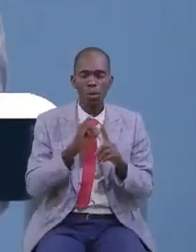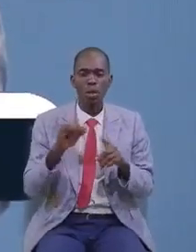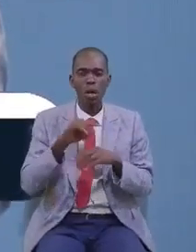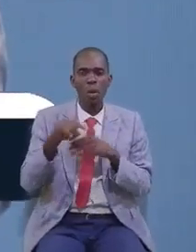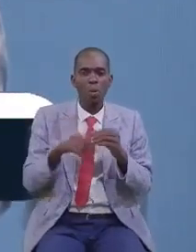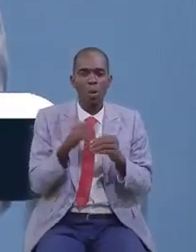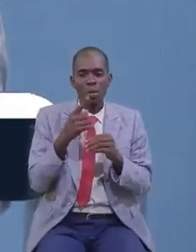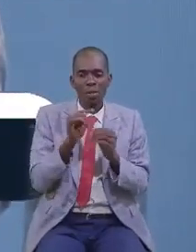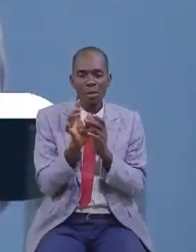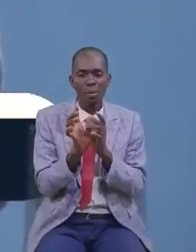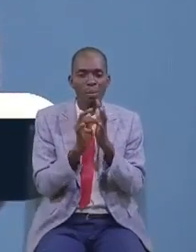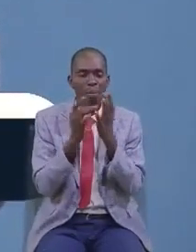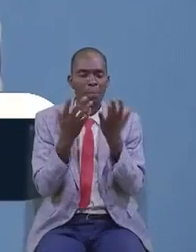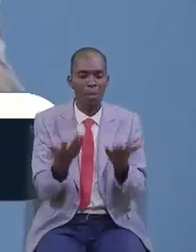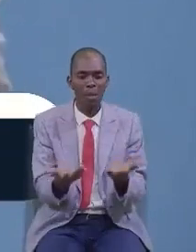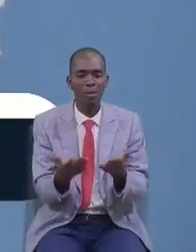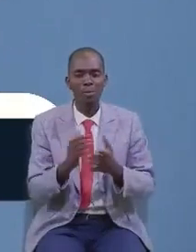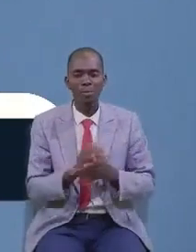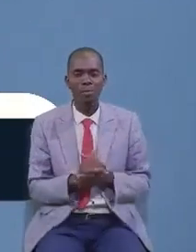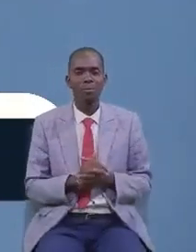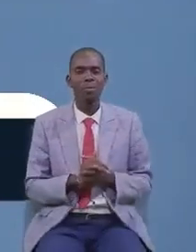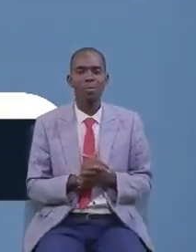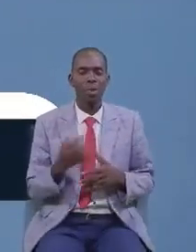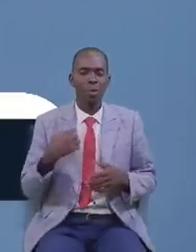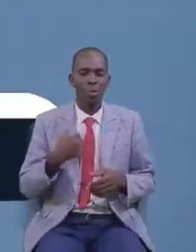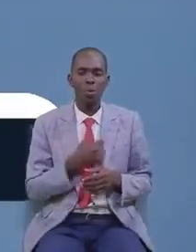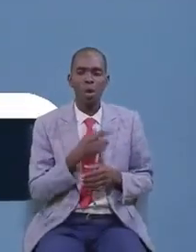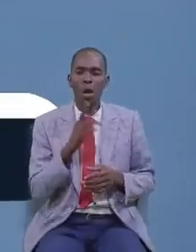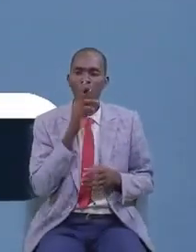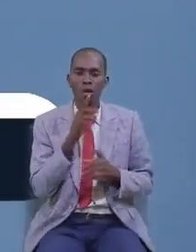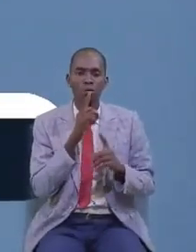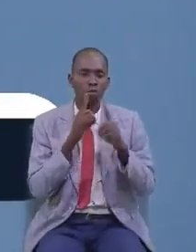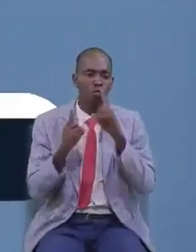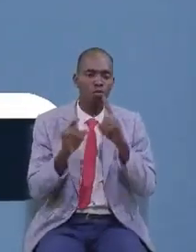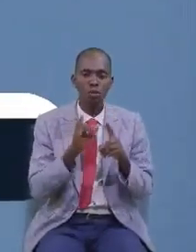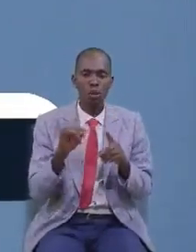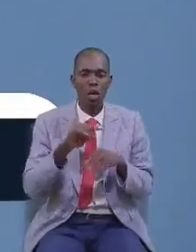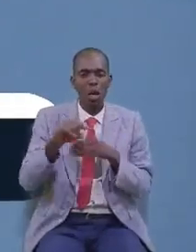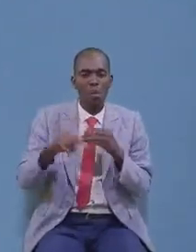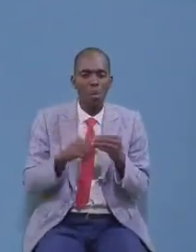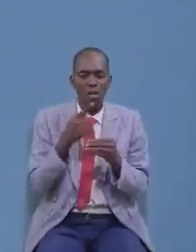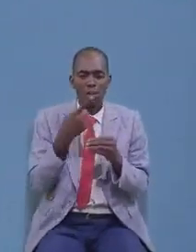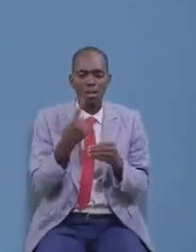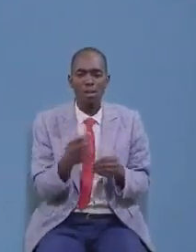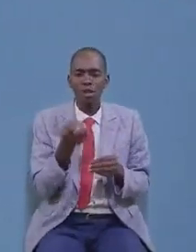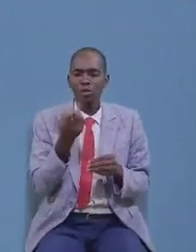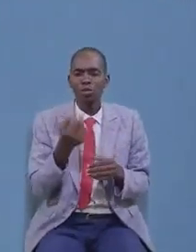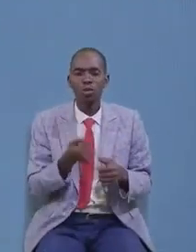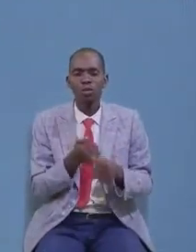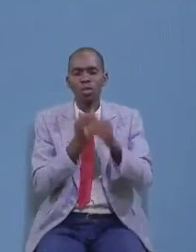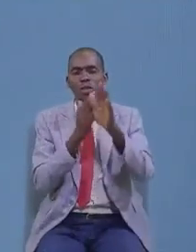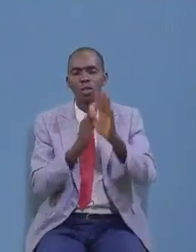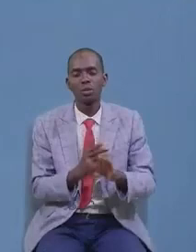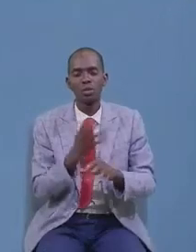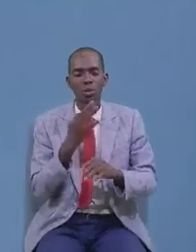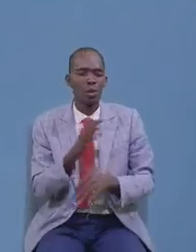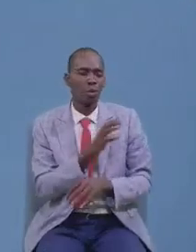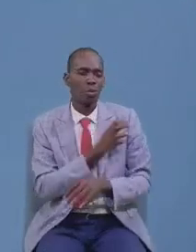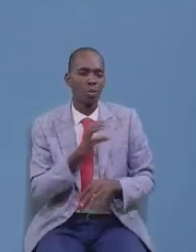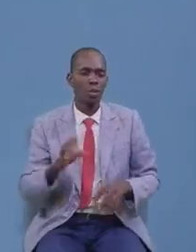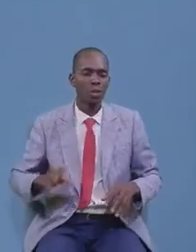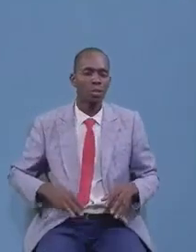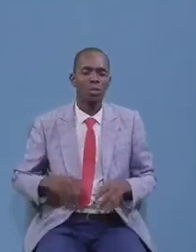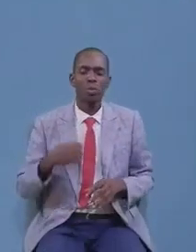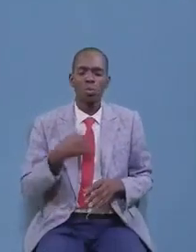ఇప్పుడు మనము ఆయన సృష్టి గురించి మాట్లాడుతున్నాం. We're talking about the disciples of Christ. క్రీస్తు యొక్క శిష్యుల గురించి మాట్లాడుకుంటున్నాం.